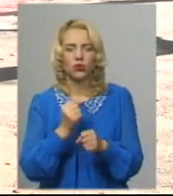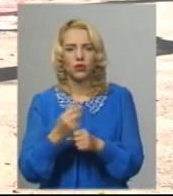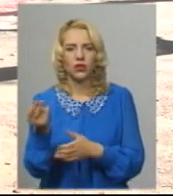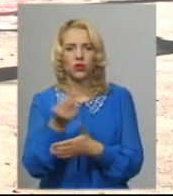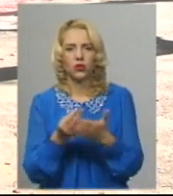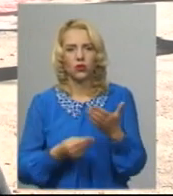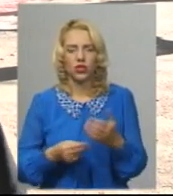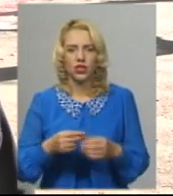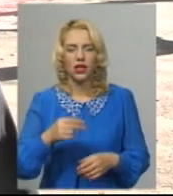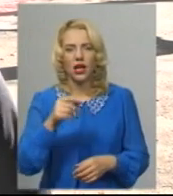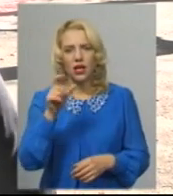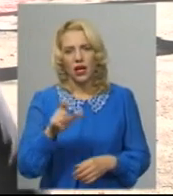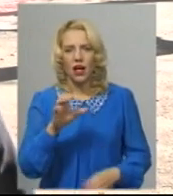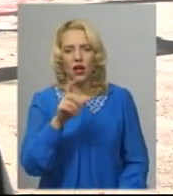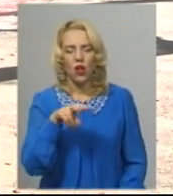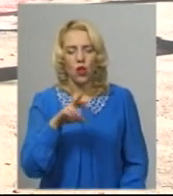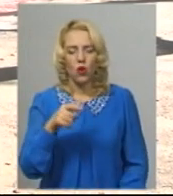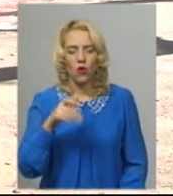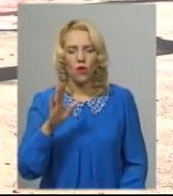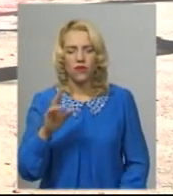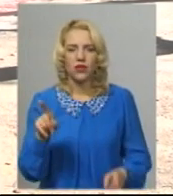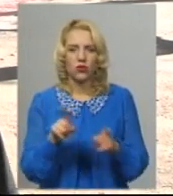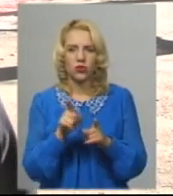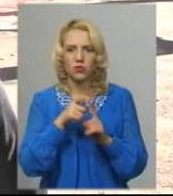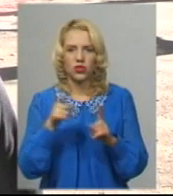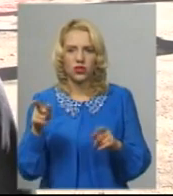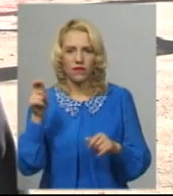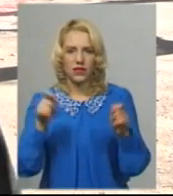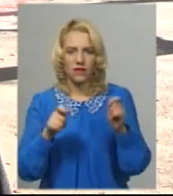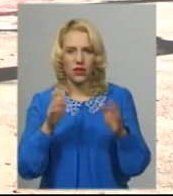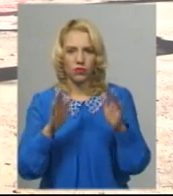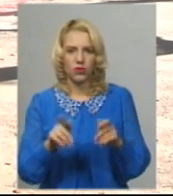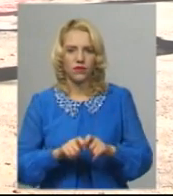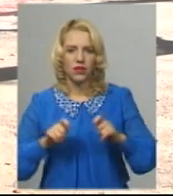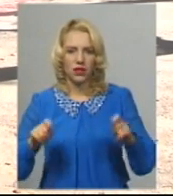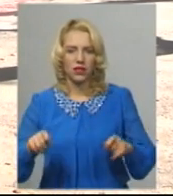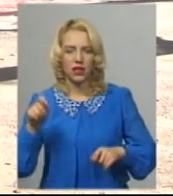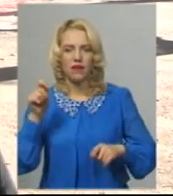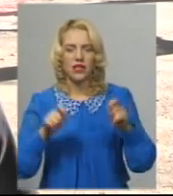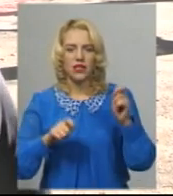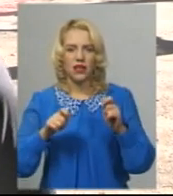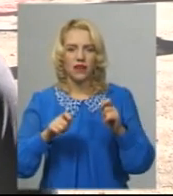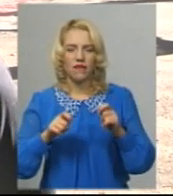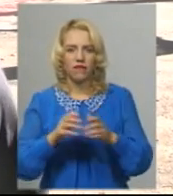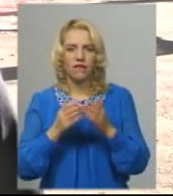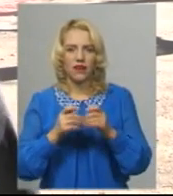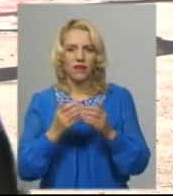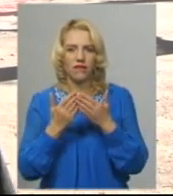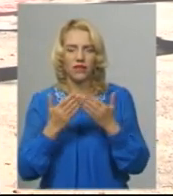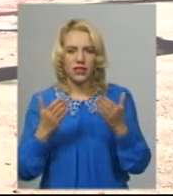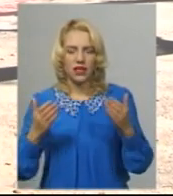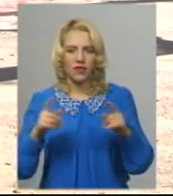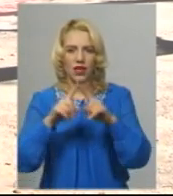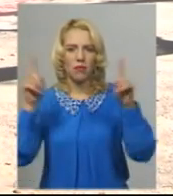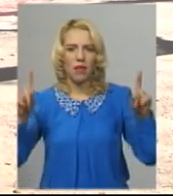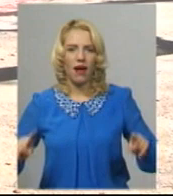Логов. І під час самого фестивалю теж буде відкриття виставки плакатів. Також будуть